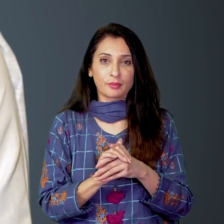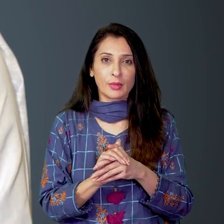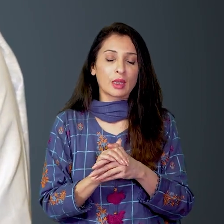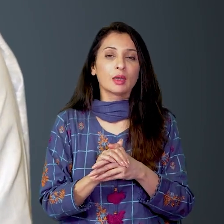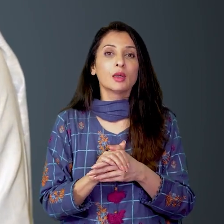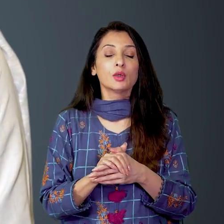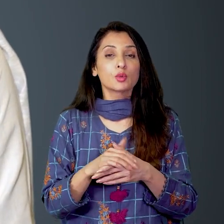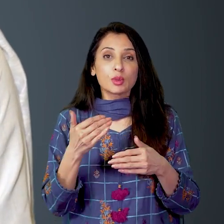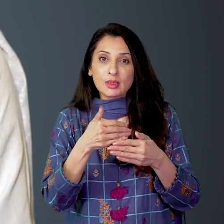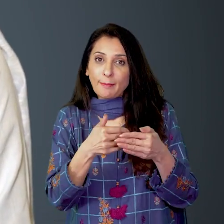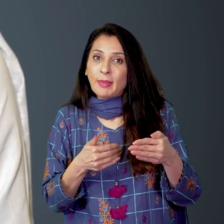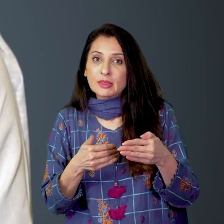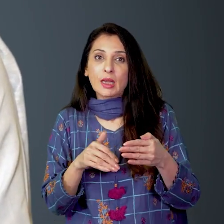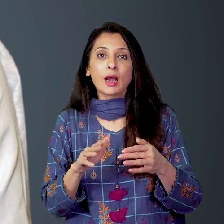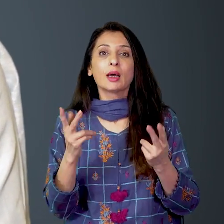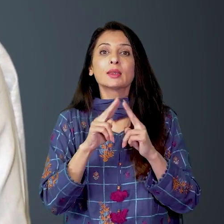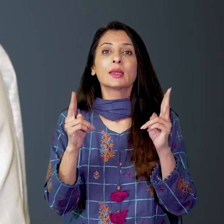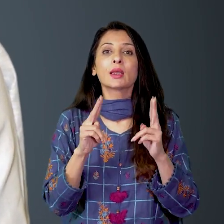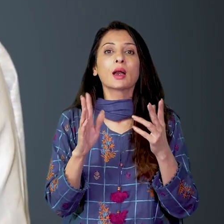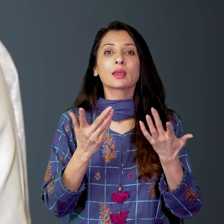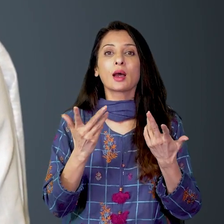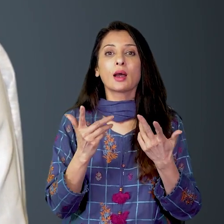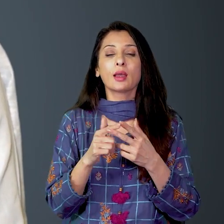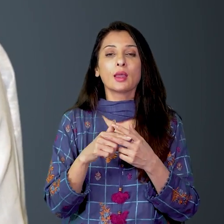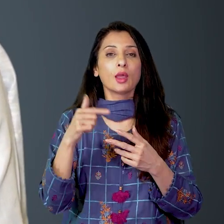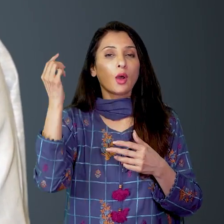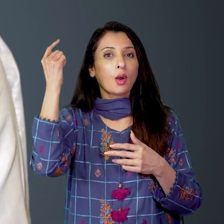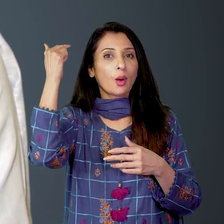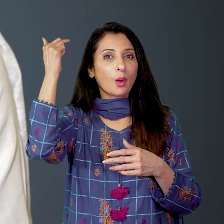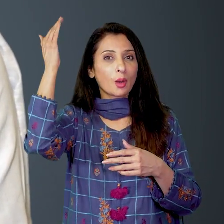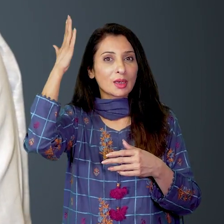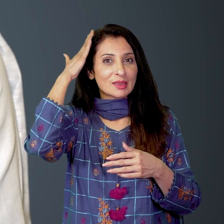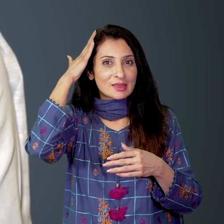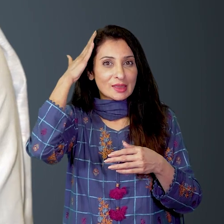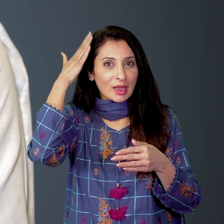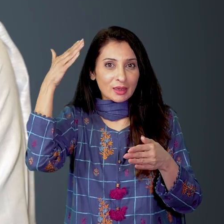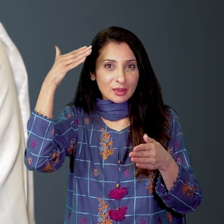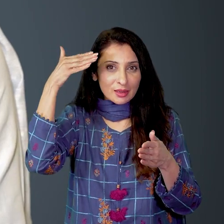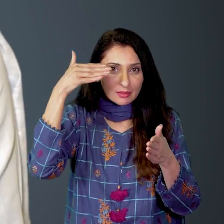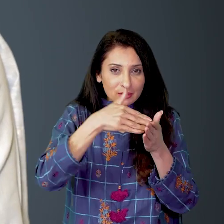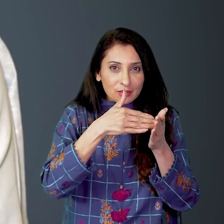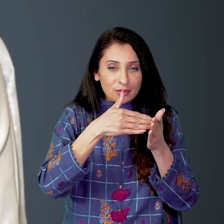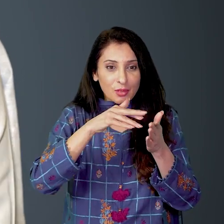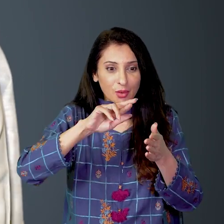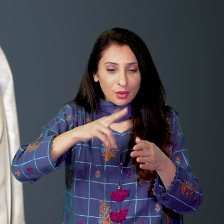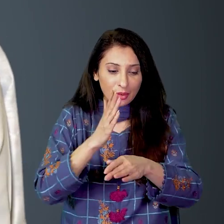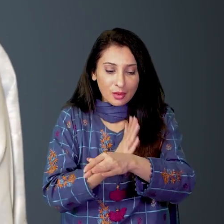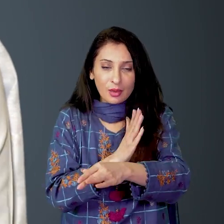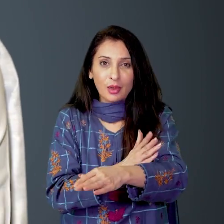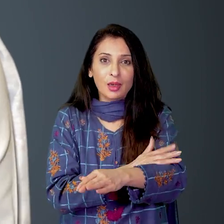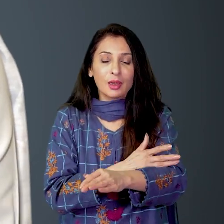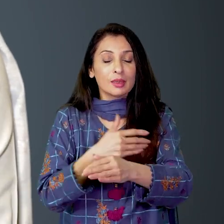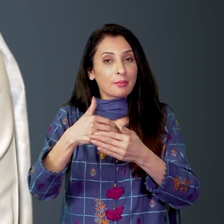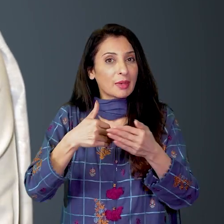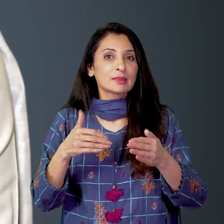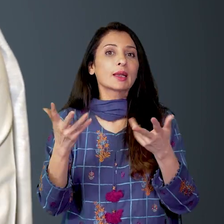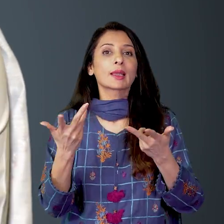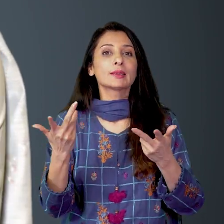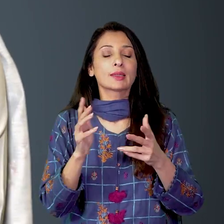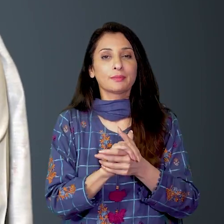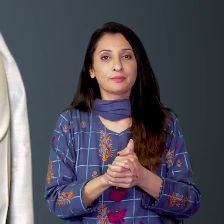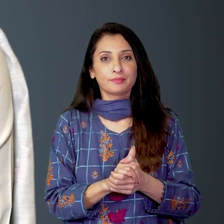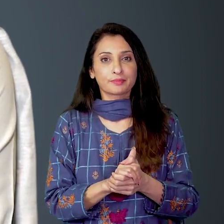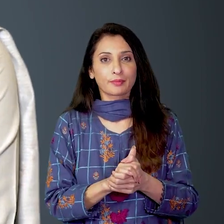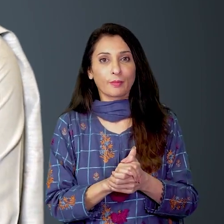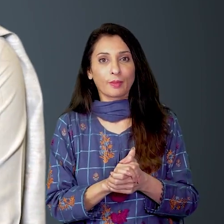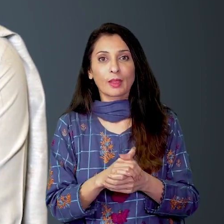किस तरीके से इससे बचा जा सकता है और कौन सी हेड इंजरी किस हद तक हमें नुकसानदेह हो सकती है, वो हम कैसे बता सकते हैं कि सबसे